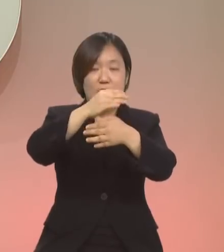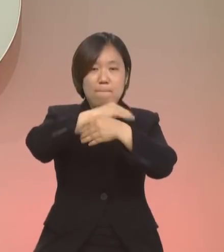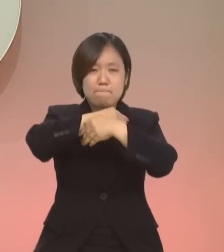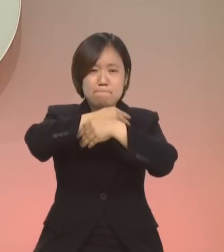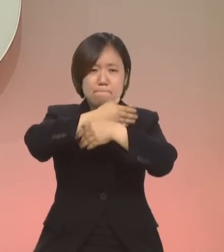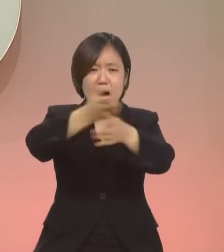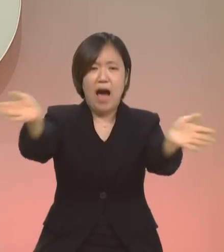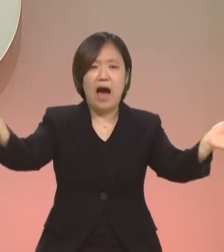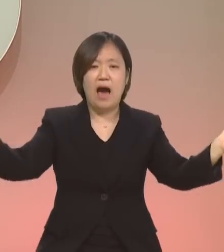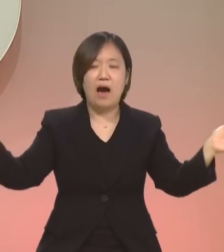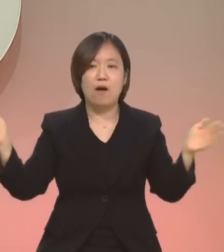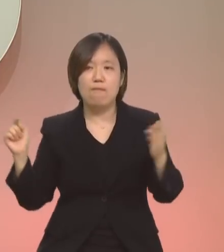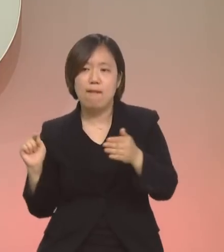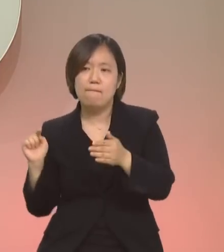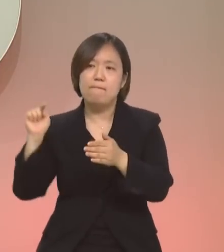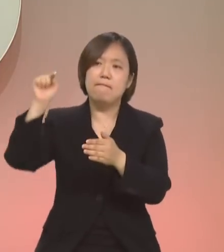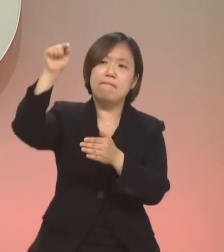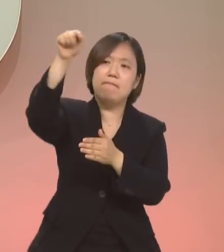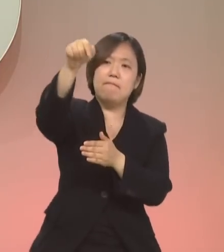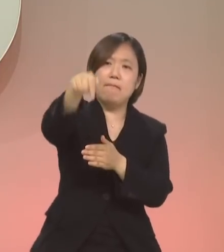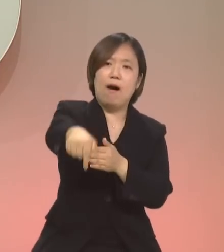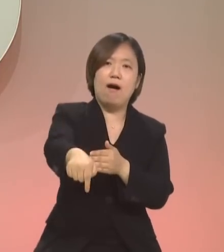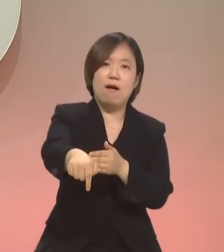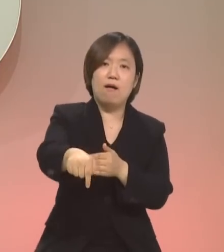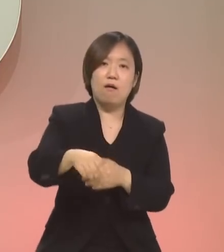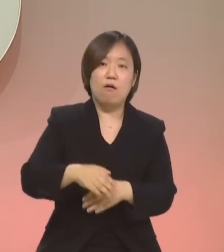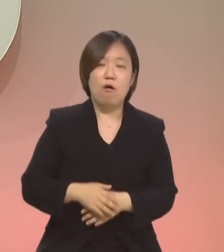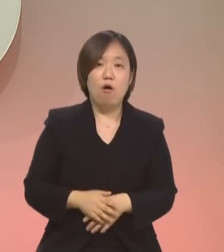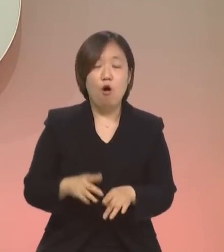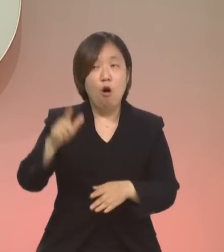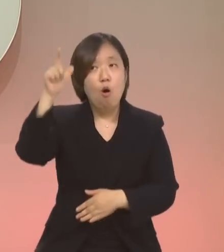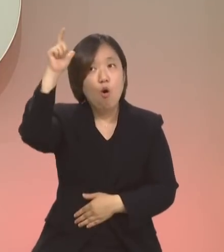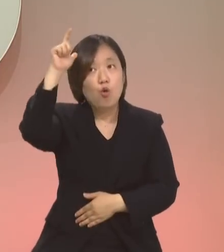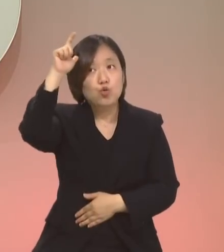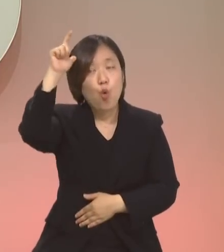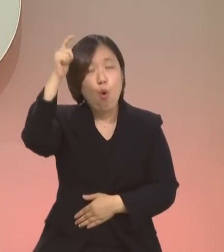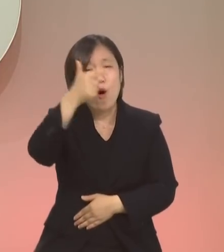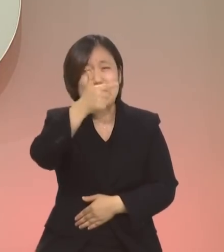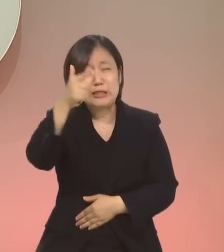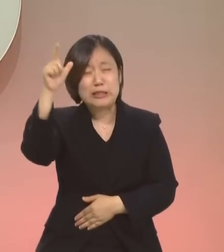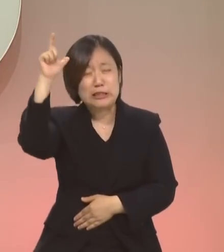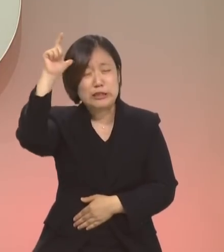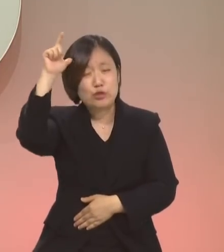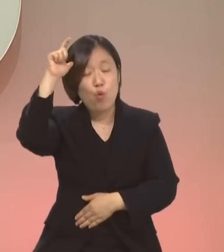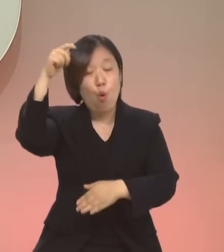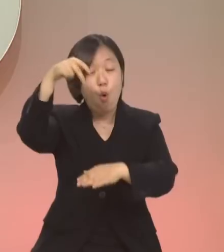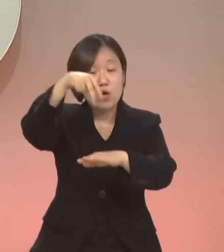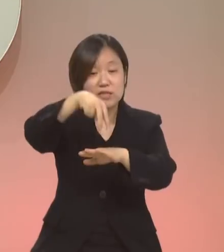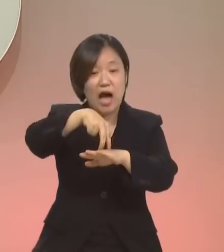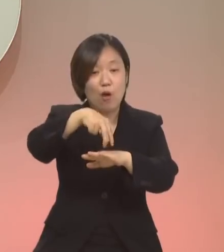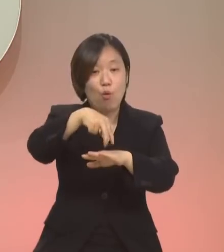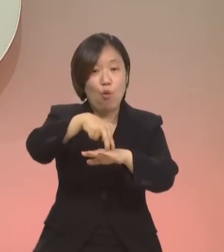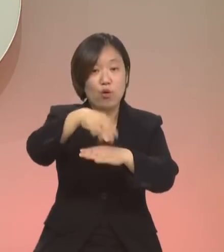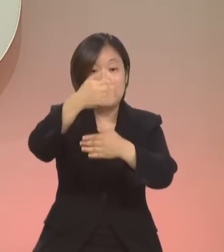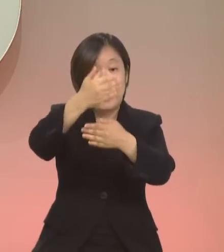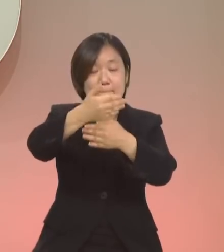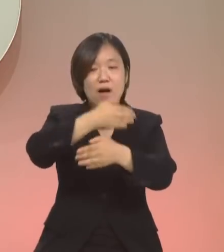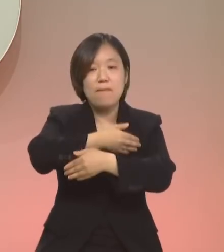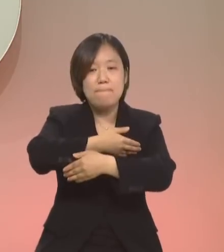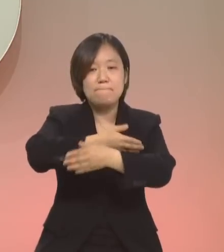와르르르르 무너뜨리면서 담벼락을 소를 타고 담벼락을 무너뜨리면서 밖으로 확 나가더래요